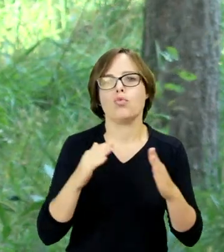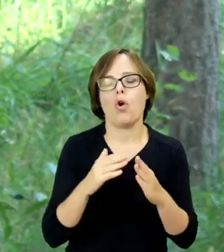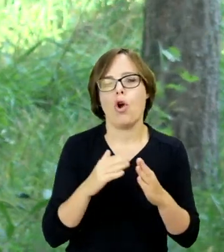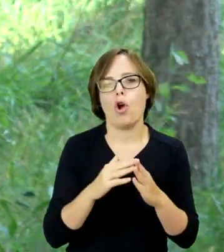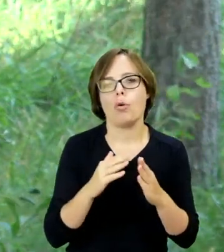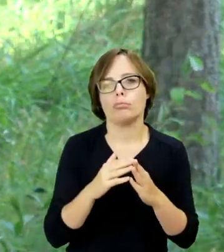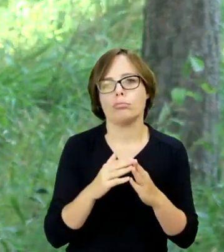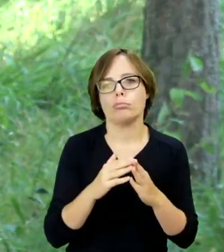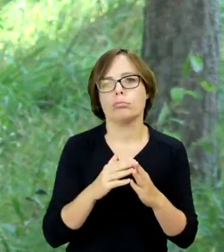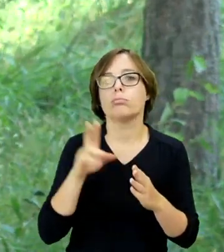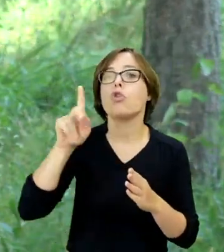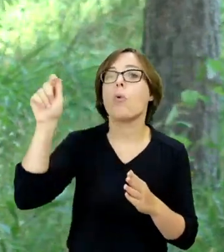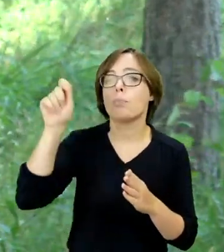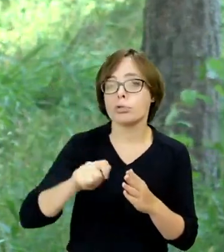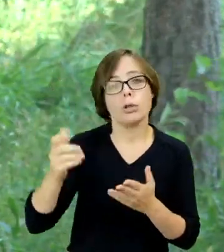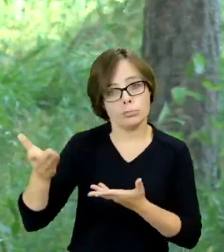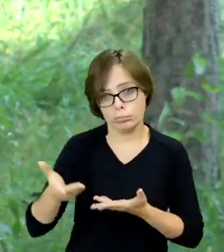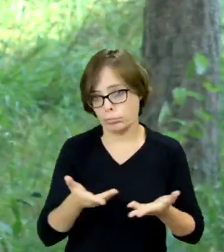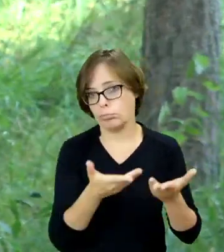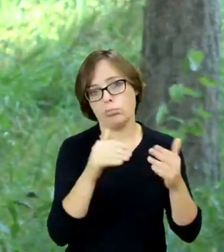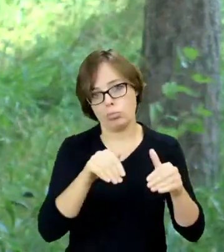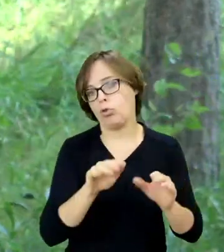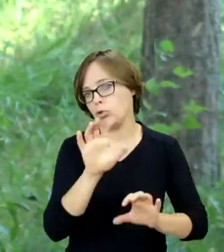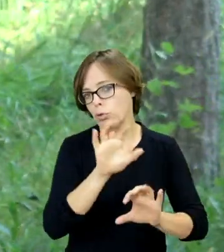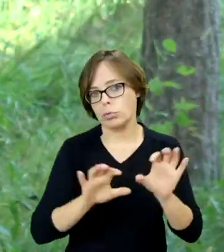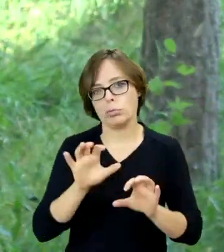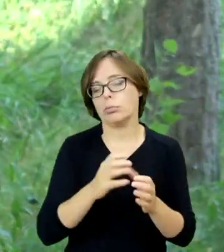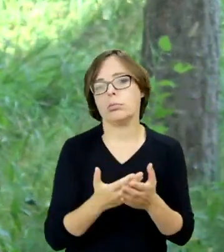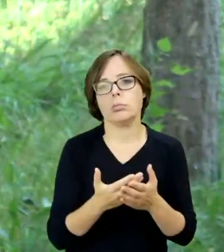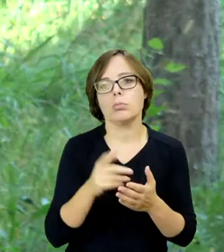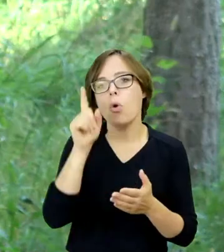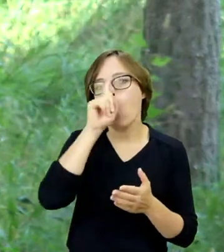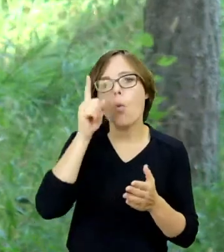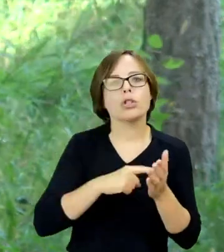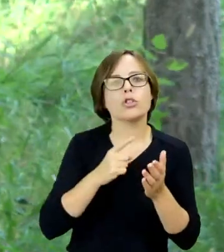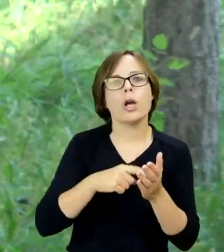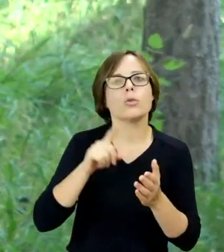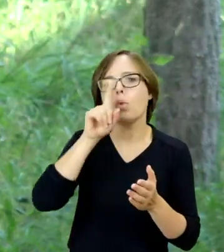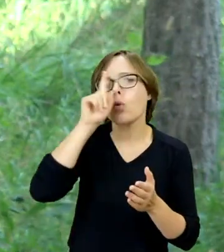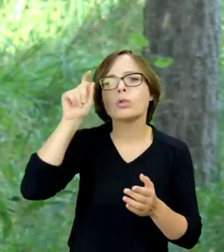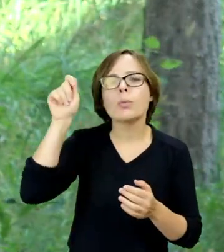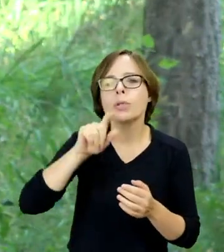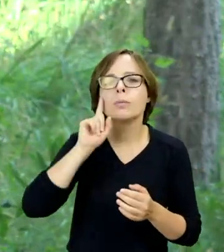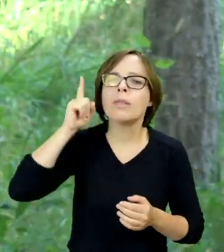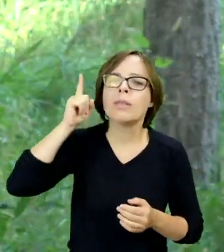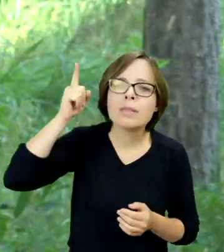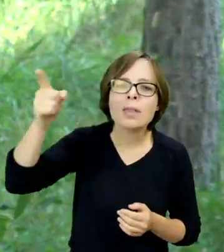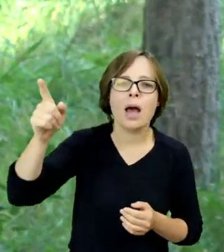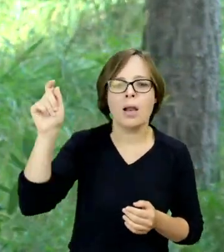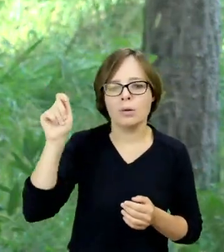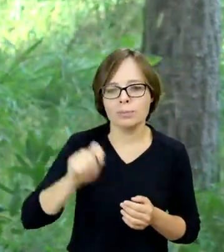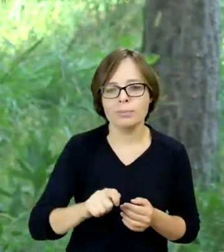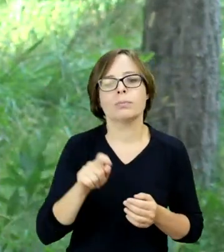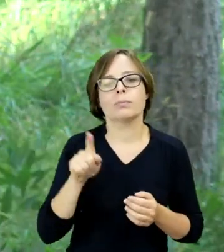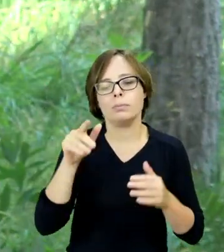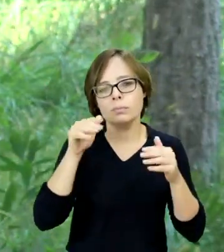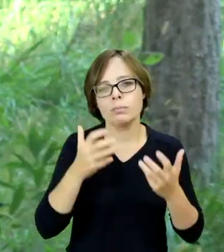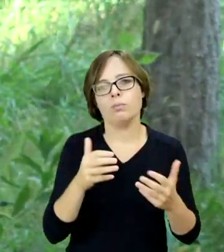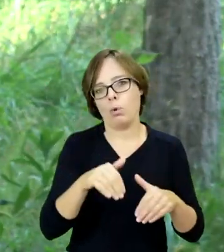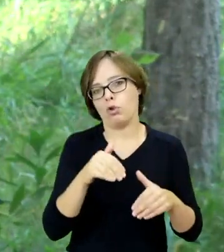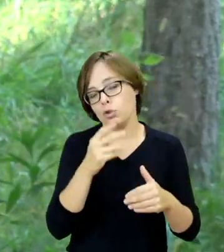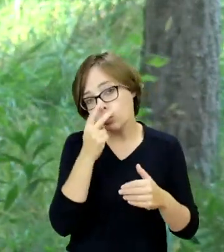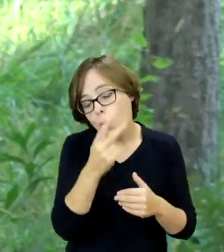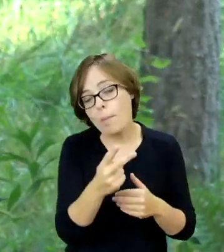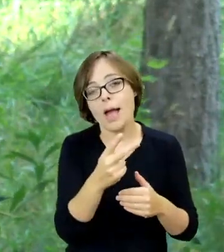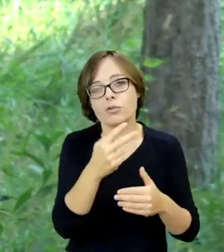ci przyjeżdżający bardzo często z daleka ludzie mogli zobaczyć w środku, mogli zobaczyć